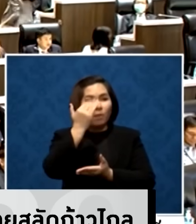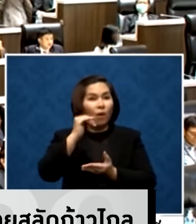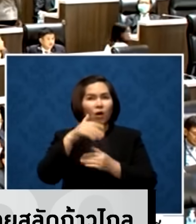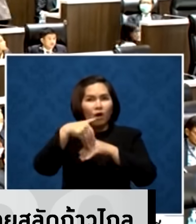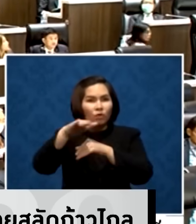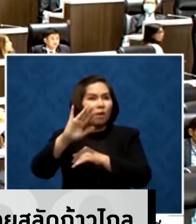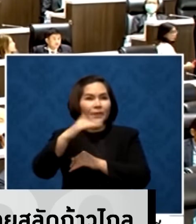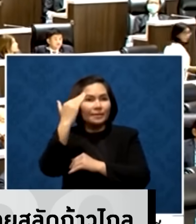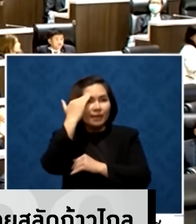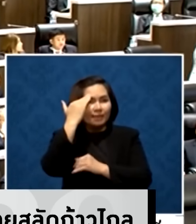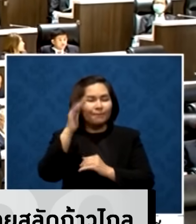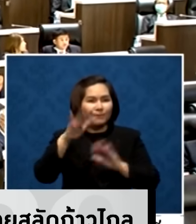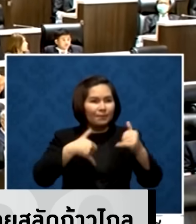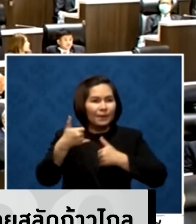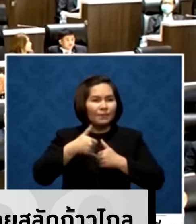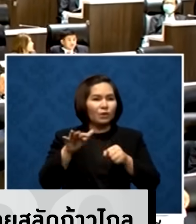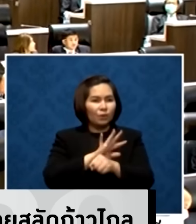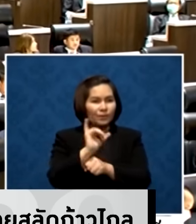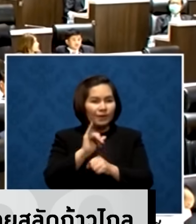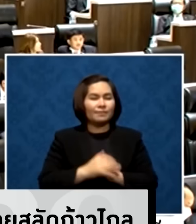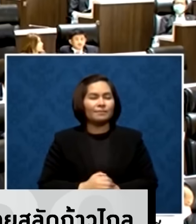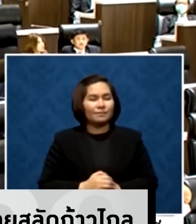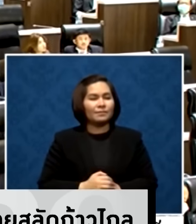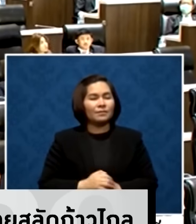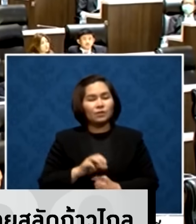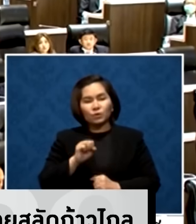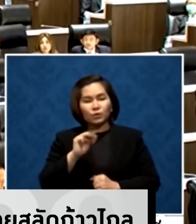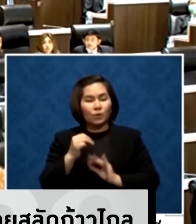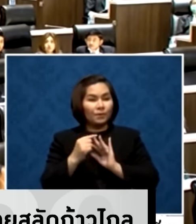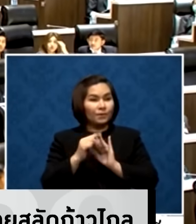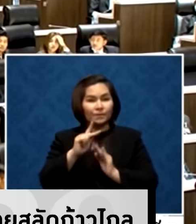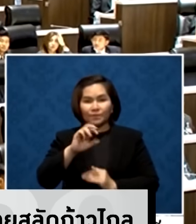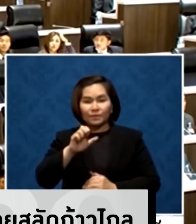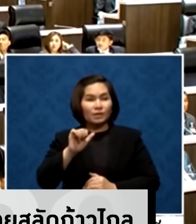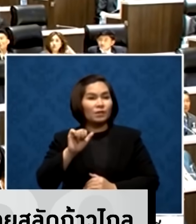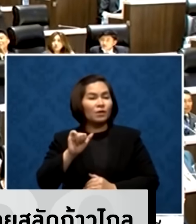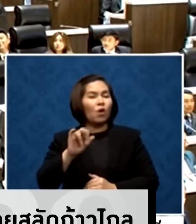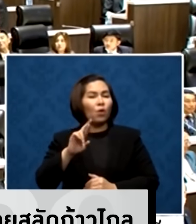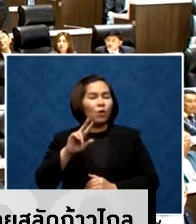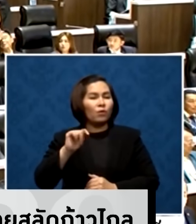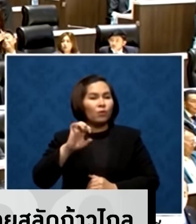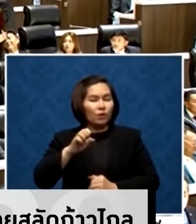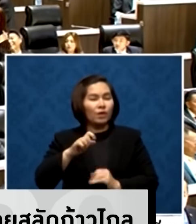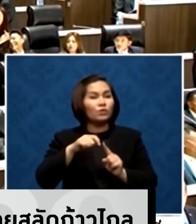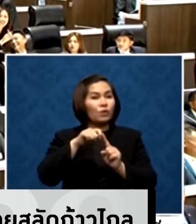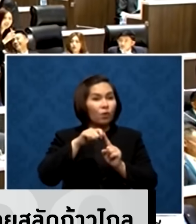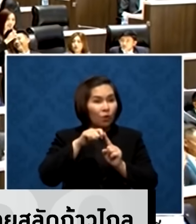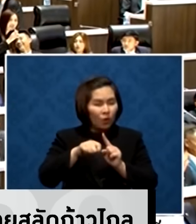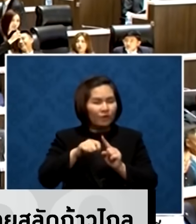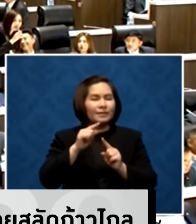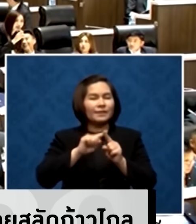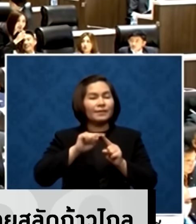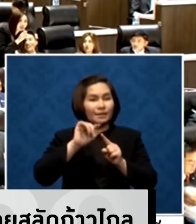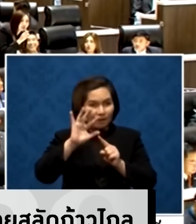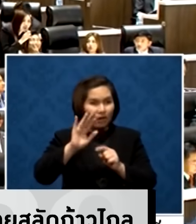ได้ อันนี้คือมุมมองของคุณปิยบุตร แต่เราจะเอาอะไรมานิยามคำว่าเหตุการณ์เปลี่ยน